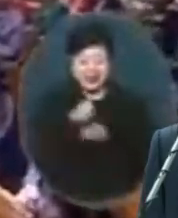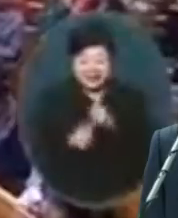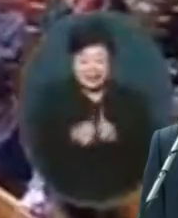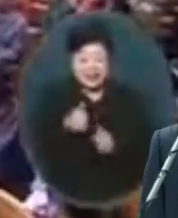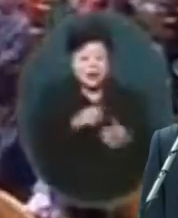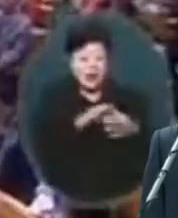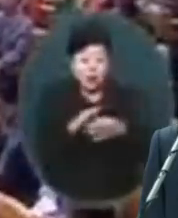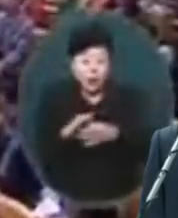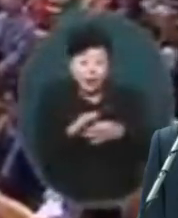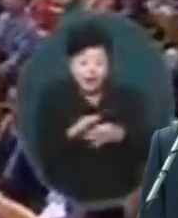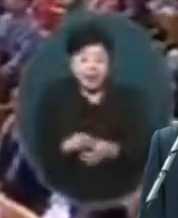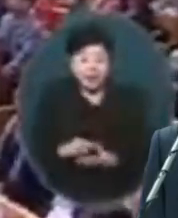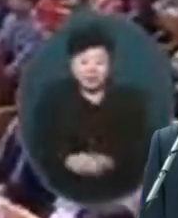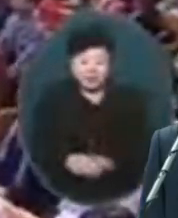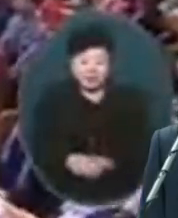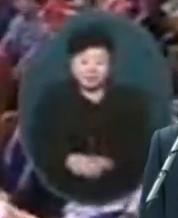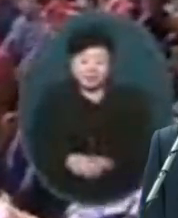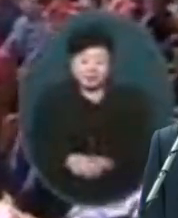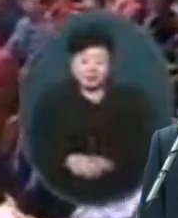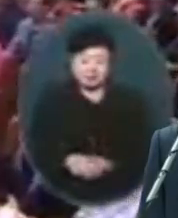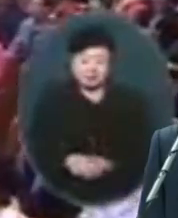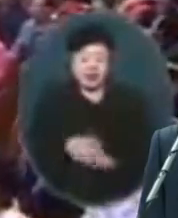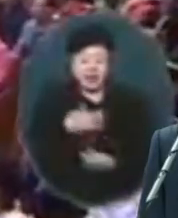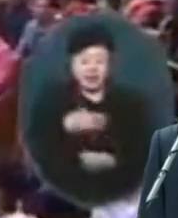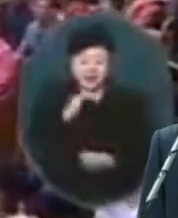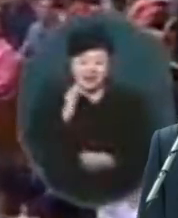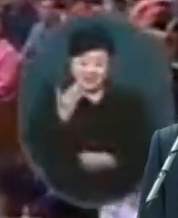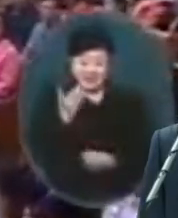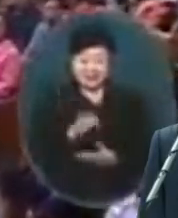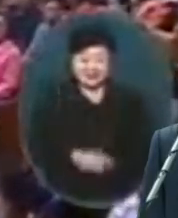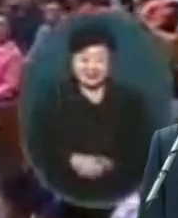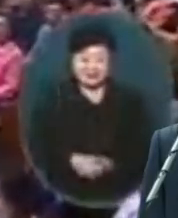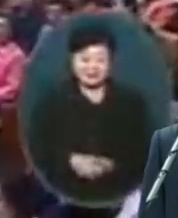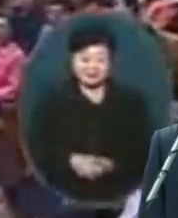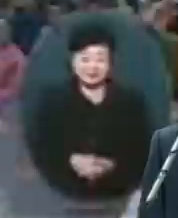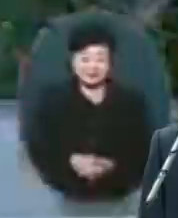하나님과의 관계를 분명히 알아야 됩니다.